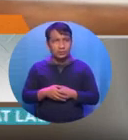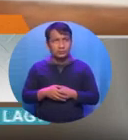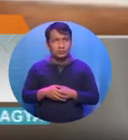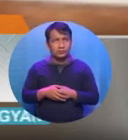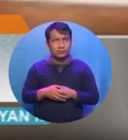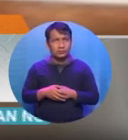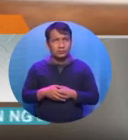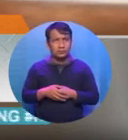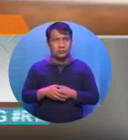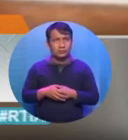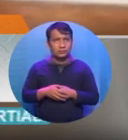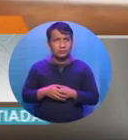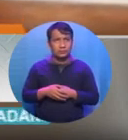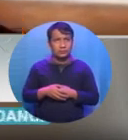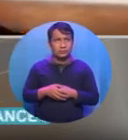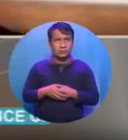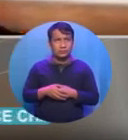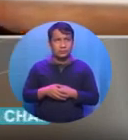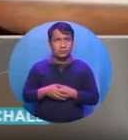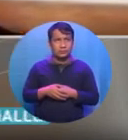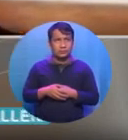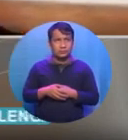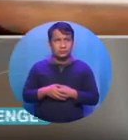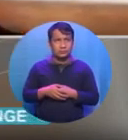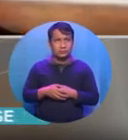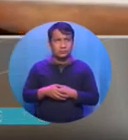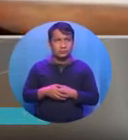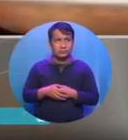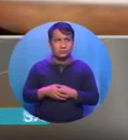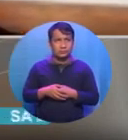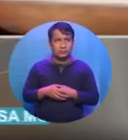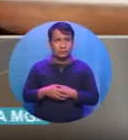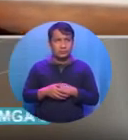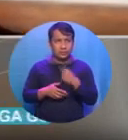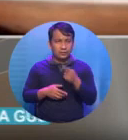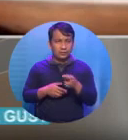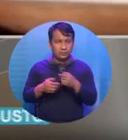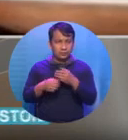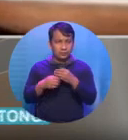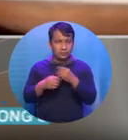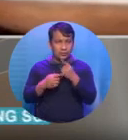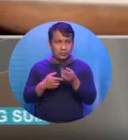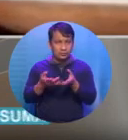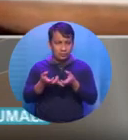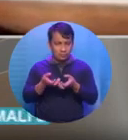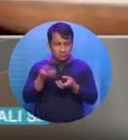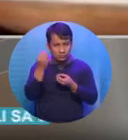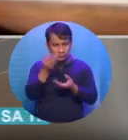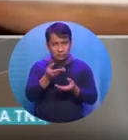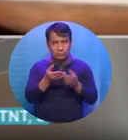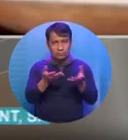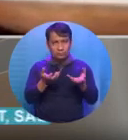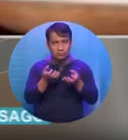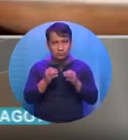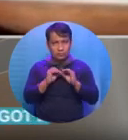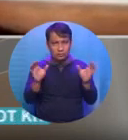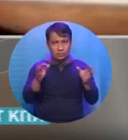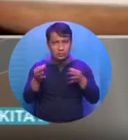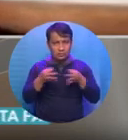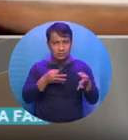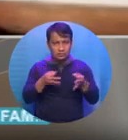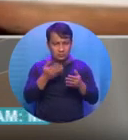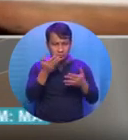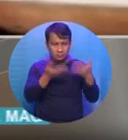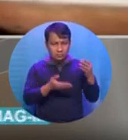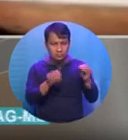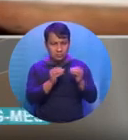Opo, brinake po. Break, okay. Pero ano pa lang, hindi ko talaga official na kami kasi gusto ko lang talaga na makilala po siya